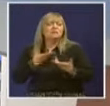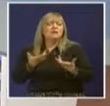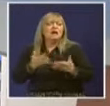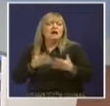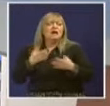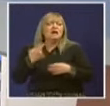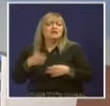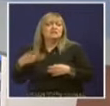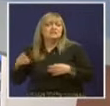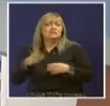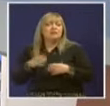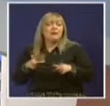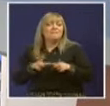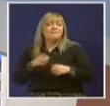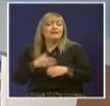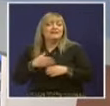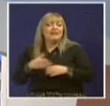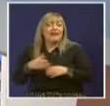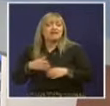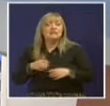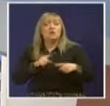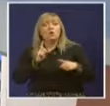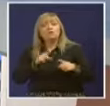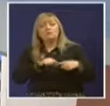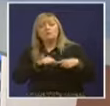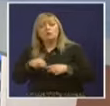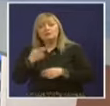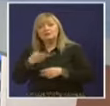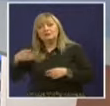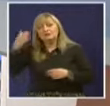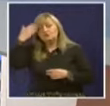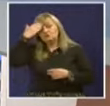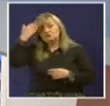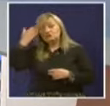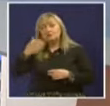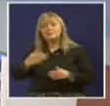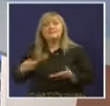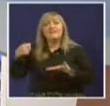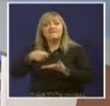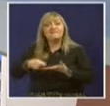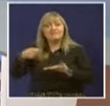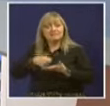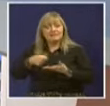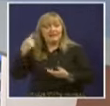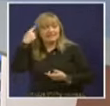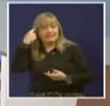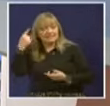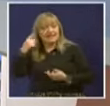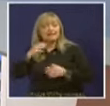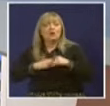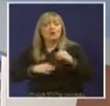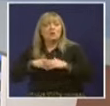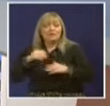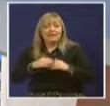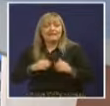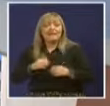към различни заболявания, токсикации и така нататък и така нататък. Тоест, инвестирайки знания и умения в това да разделяме,